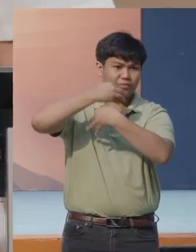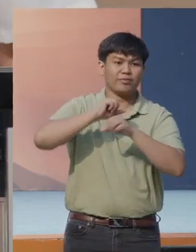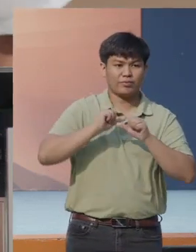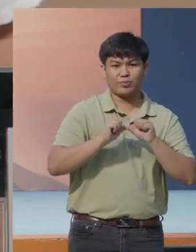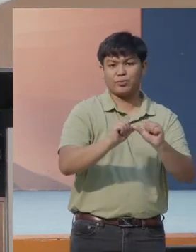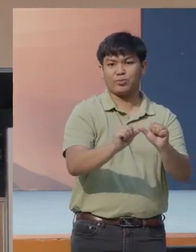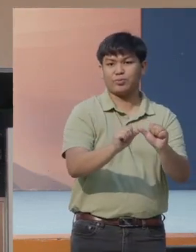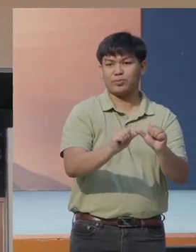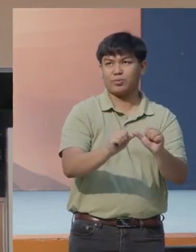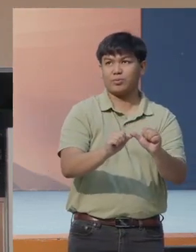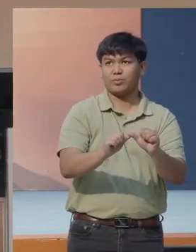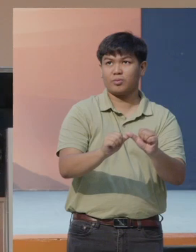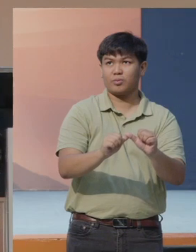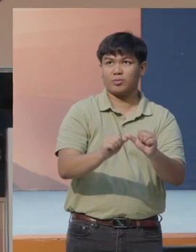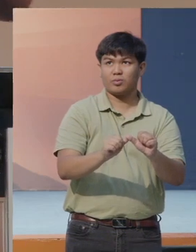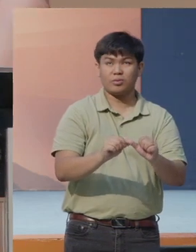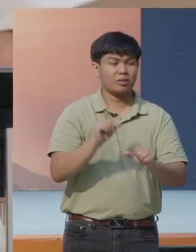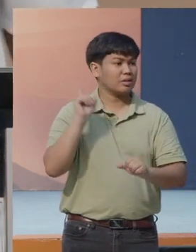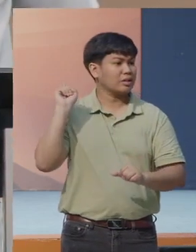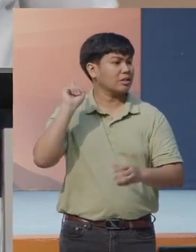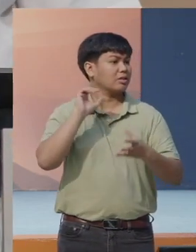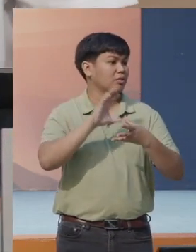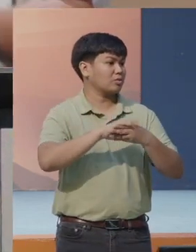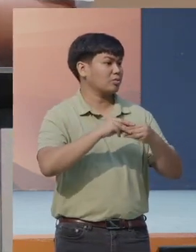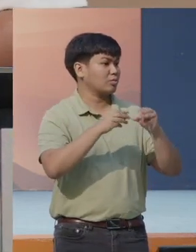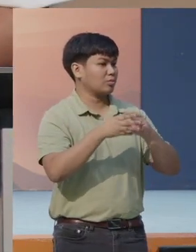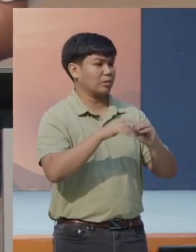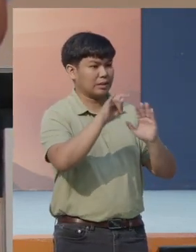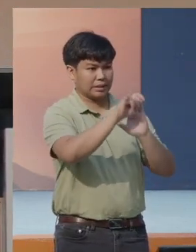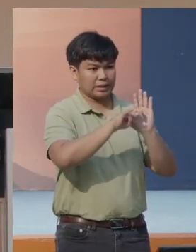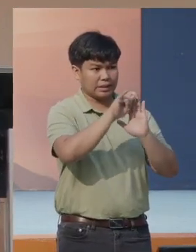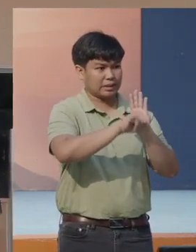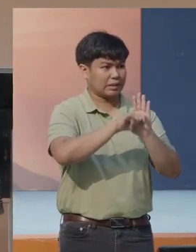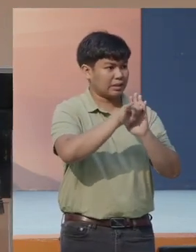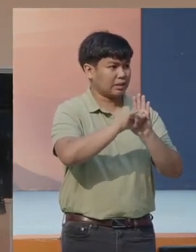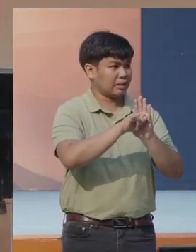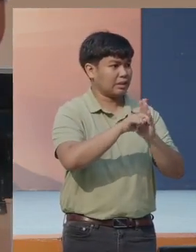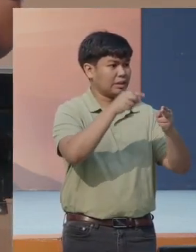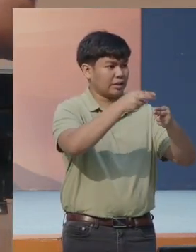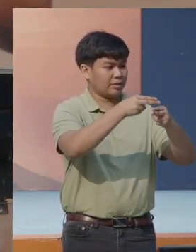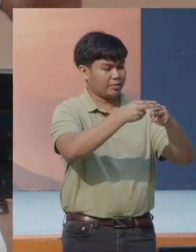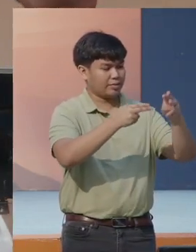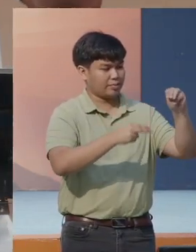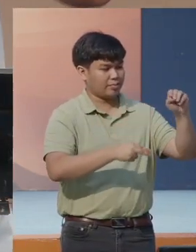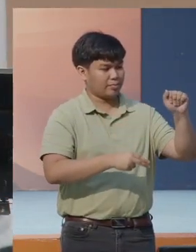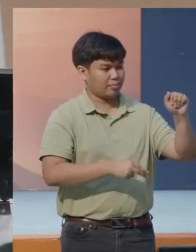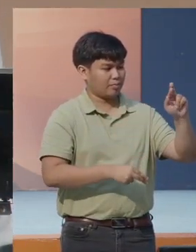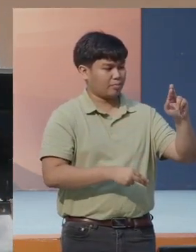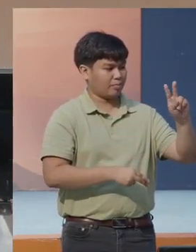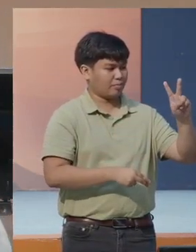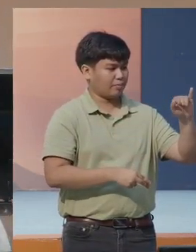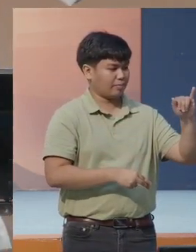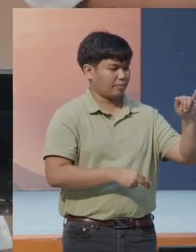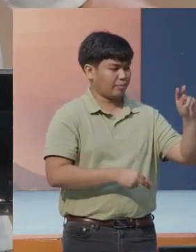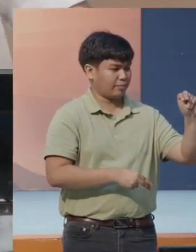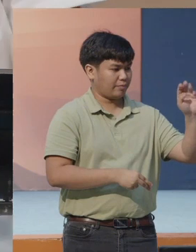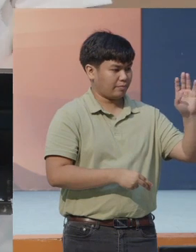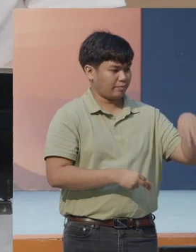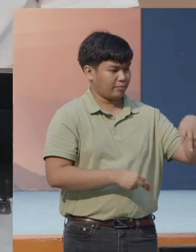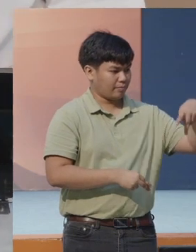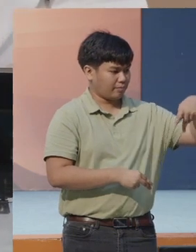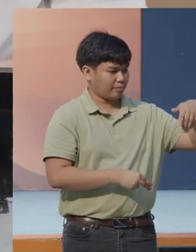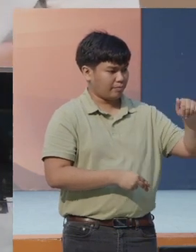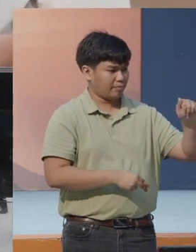akin. You can search Marvin Pascua on YouTube. Kung sakali lang na gusto nyong makita yung buong